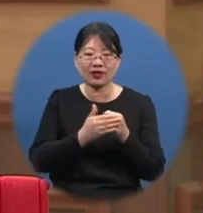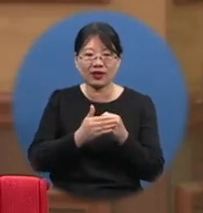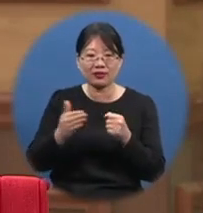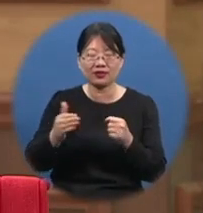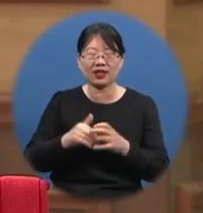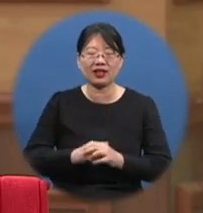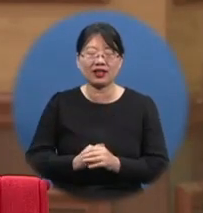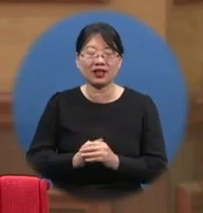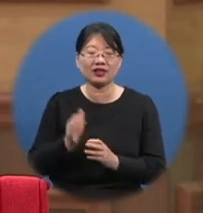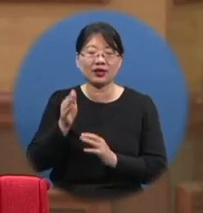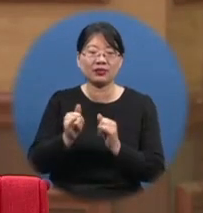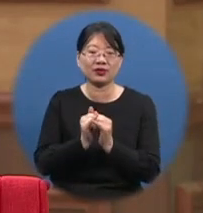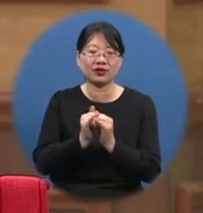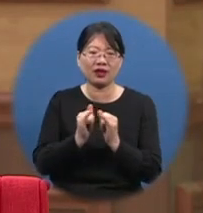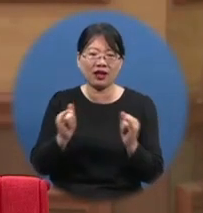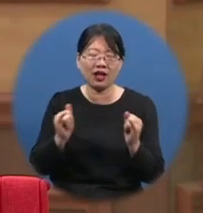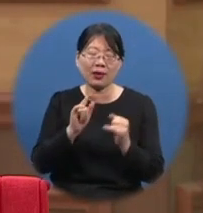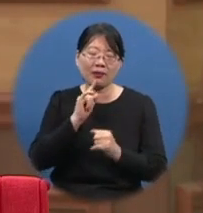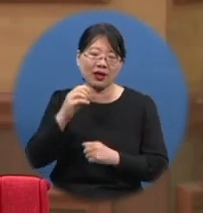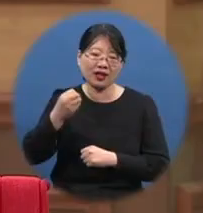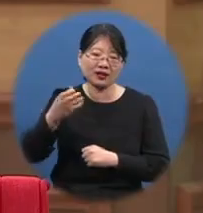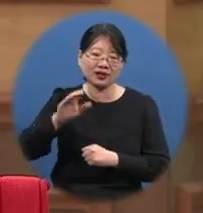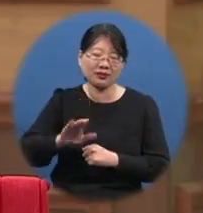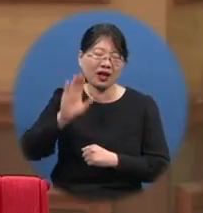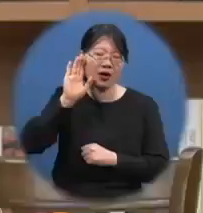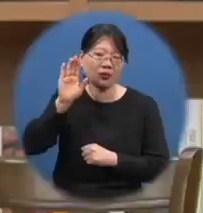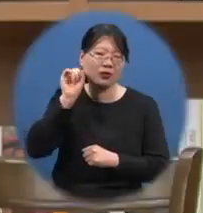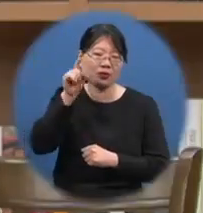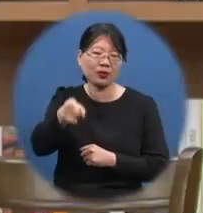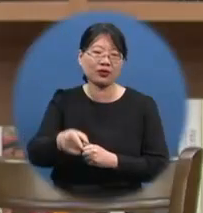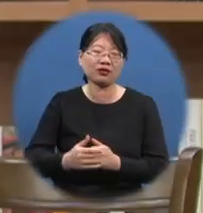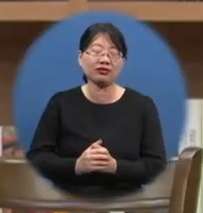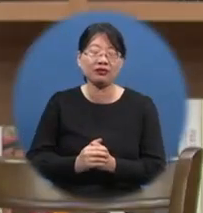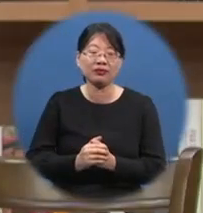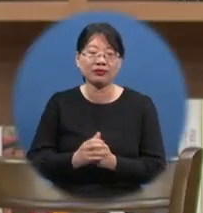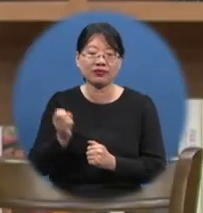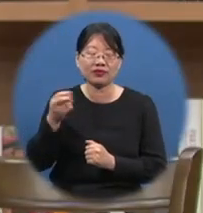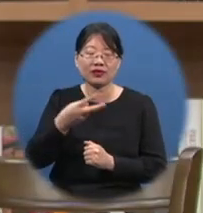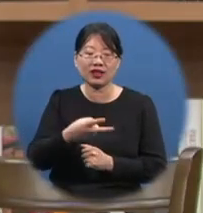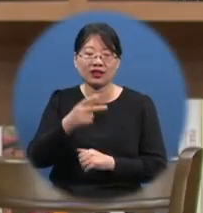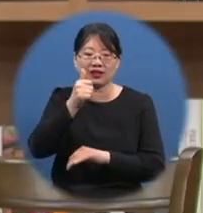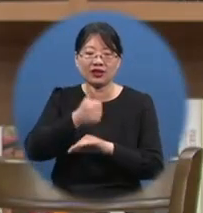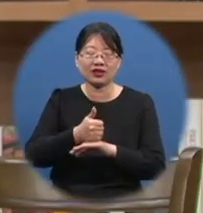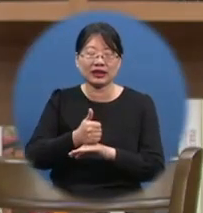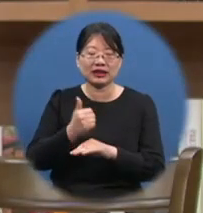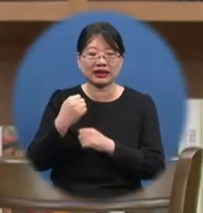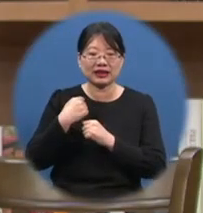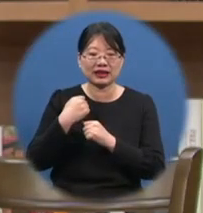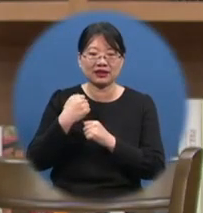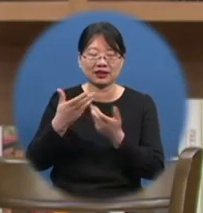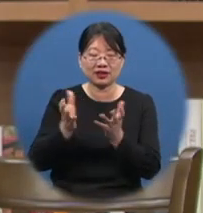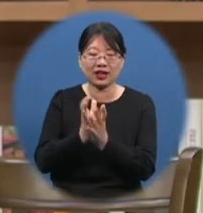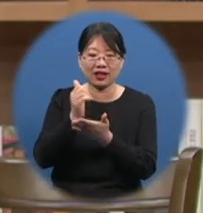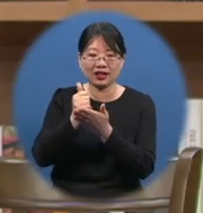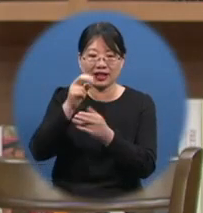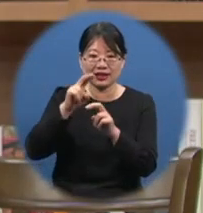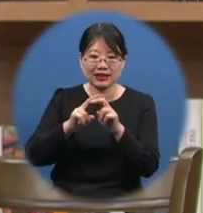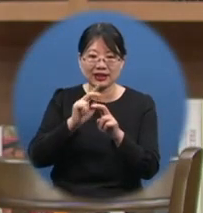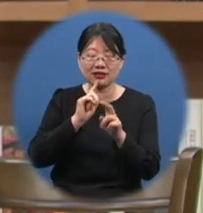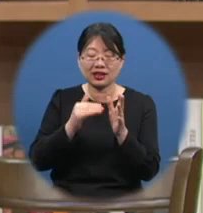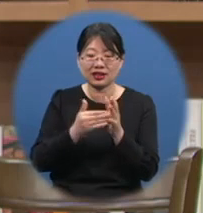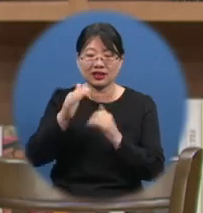뭐 전문가다 하는데 아직도 갈 길이 멉니다. 그리고 지금 이제 장관직을 맡으셨는데